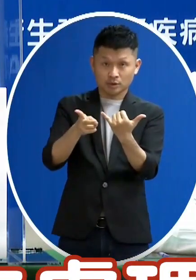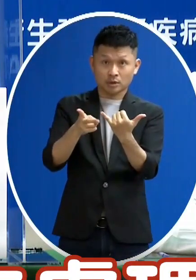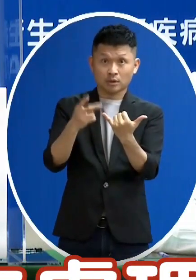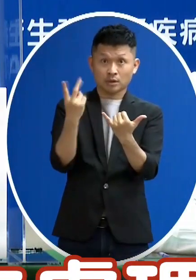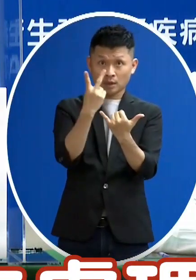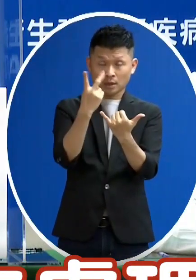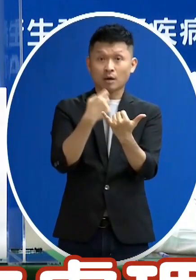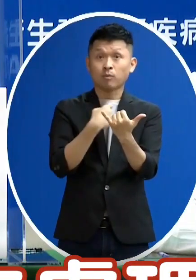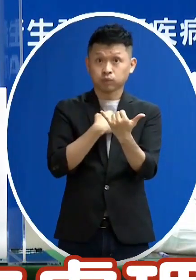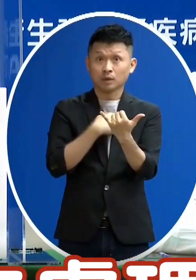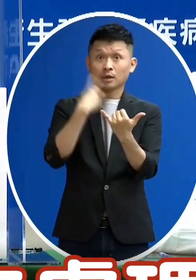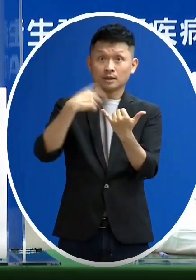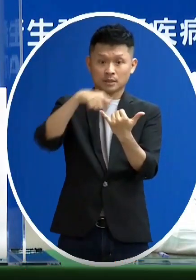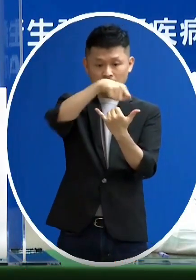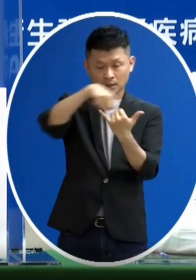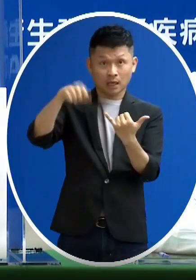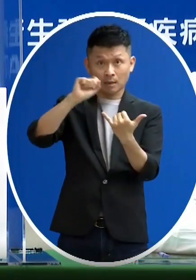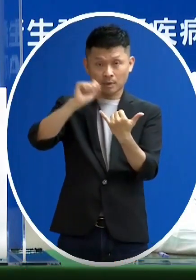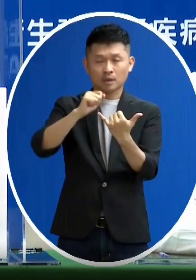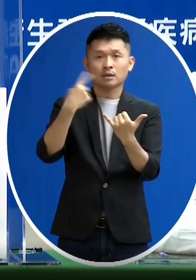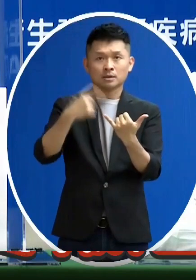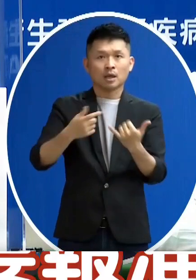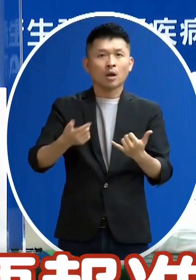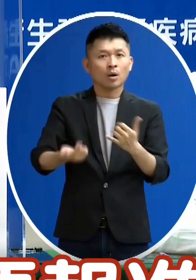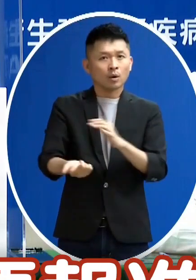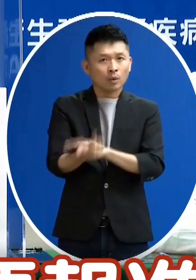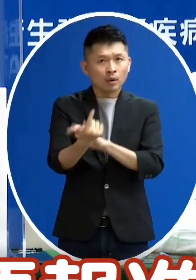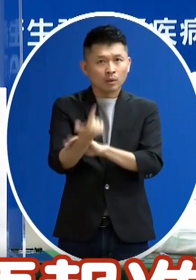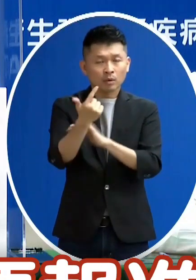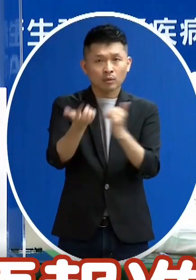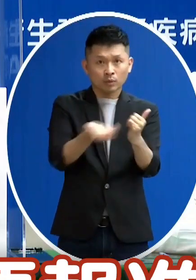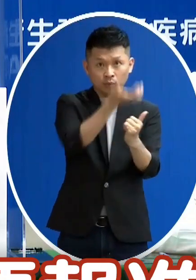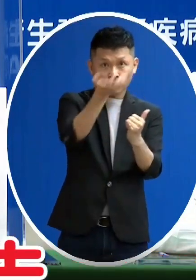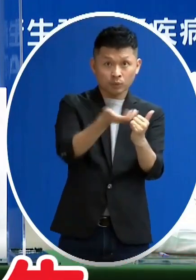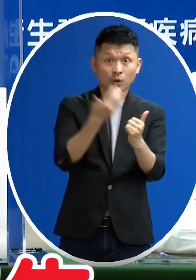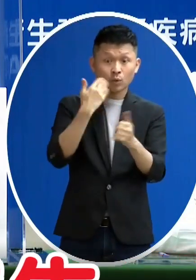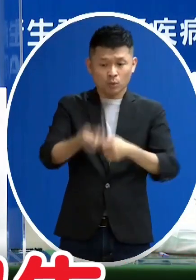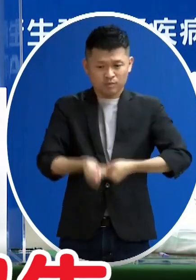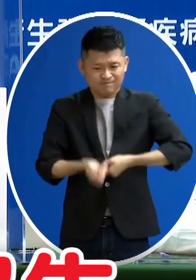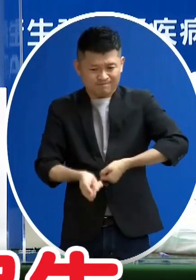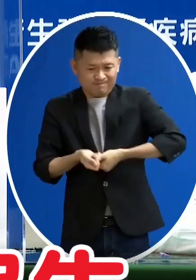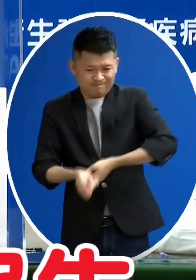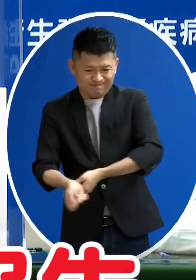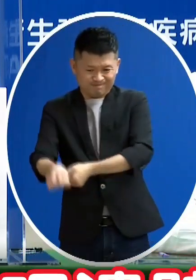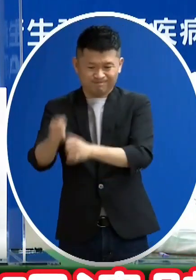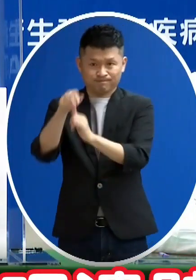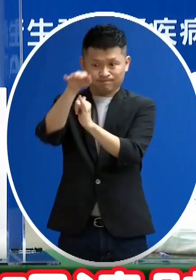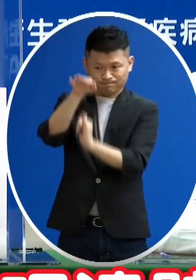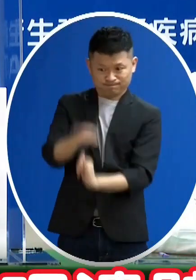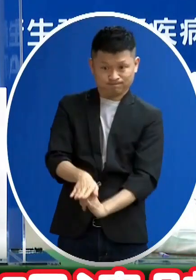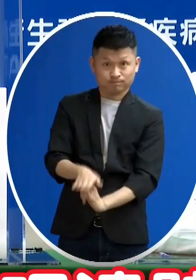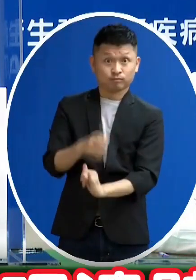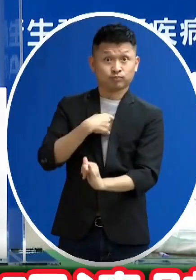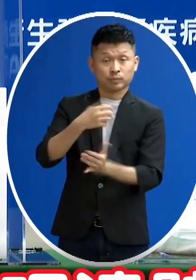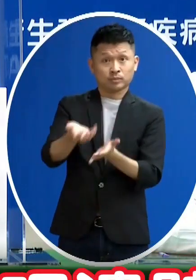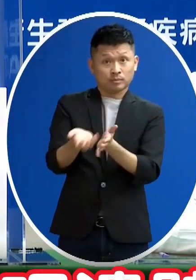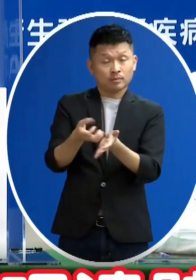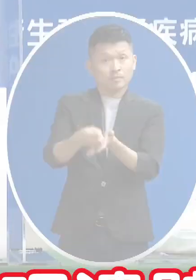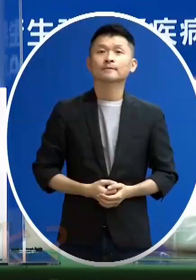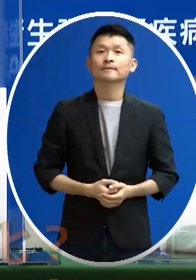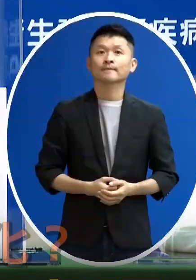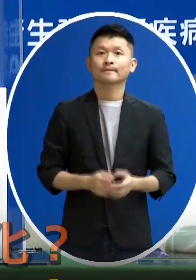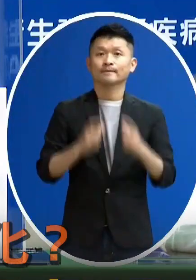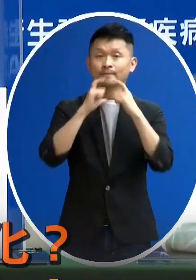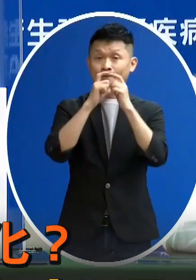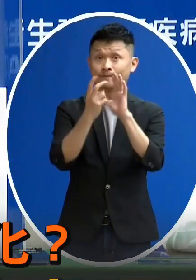尽速好去处理。那火化委员则深埋要报准。24小时要报告，但不是24小时要处理